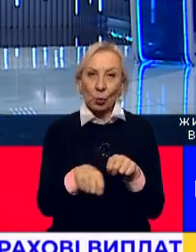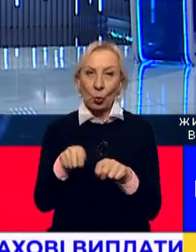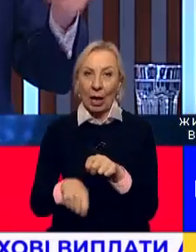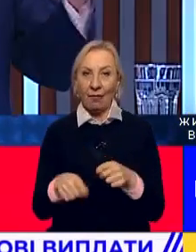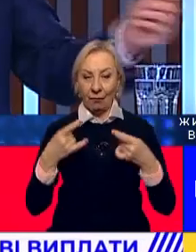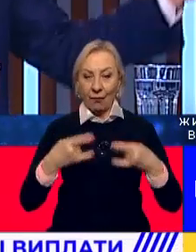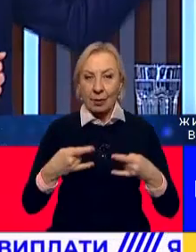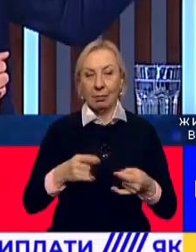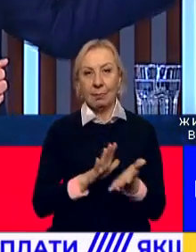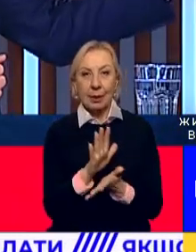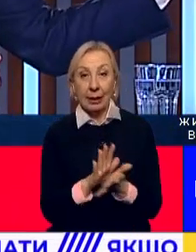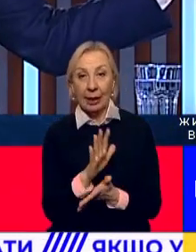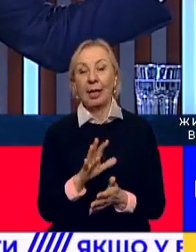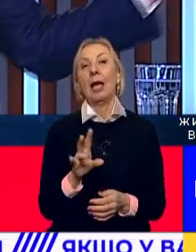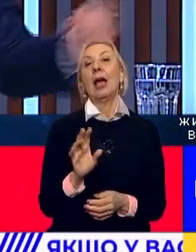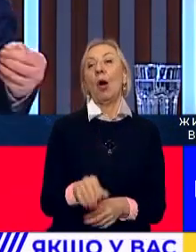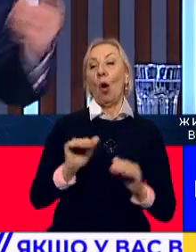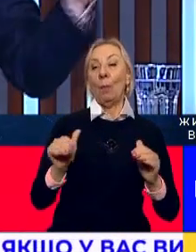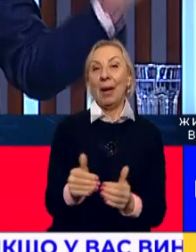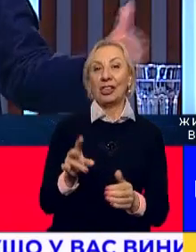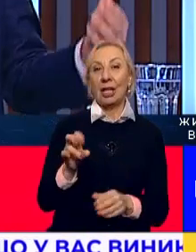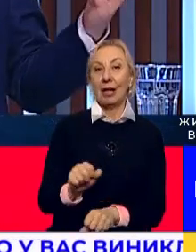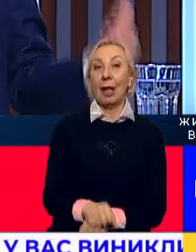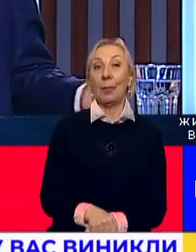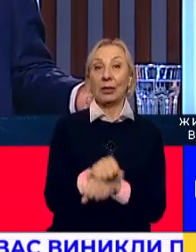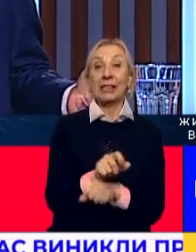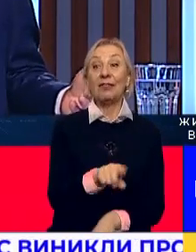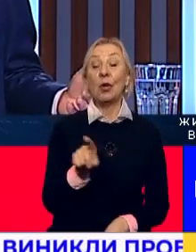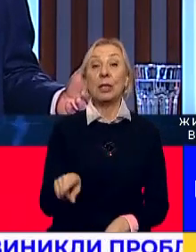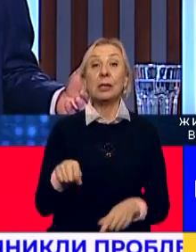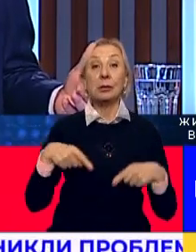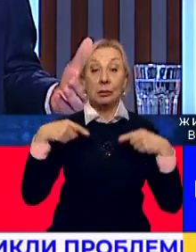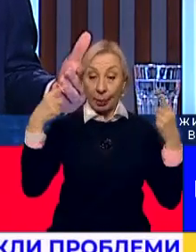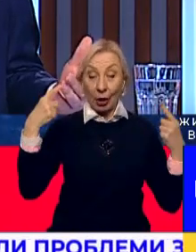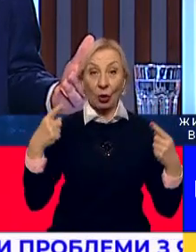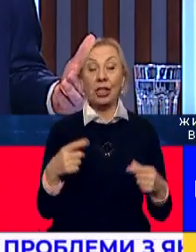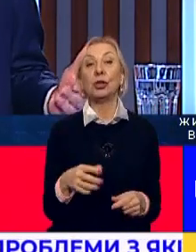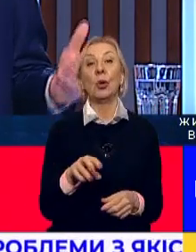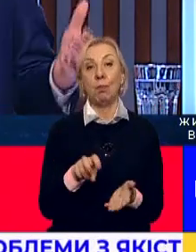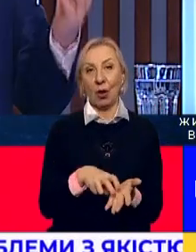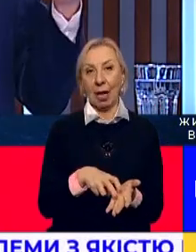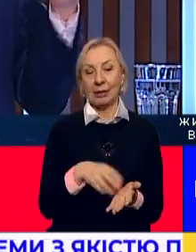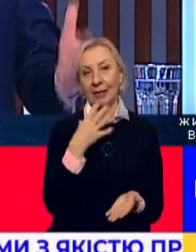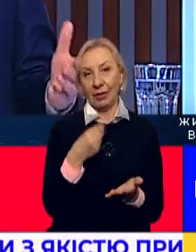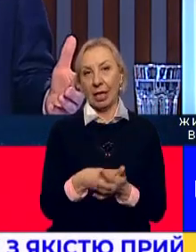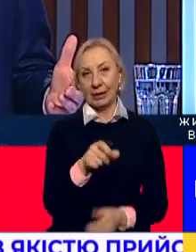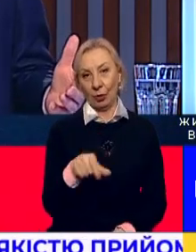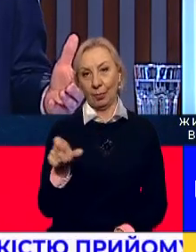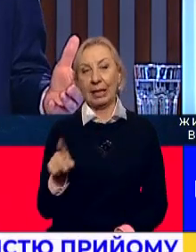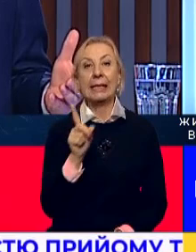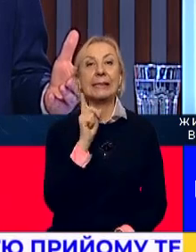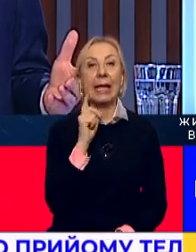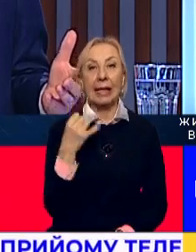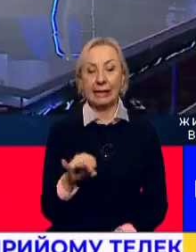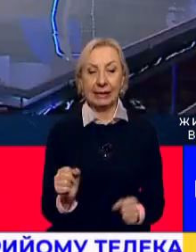для обмеження прав громадян на протест. Вони патологічно бояться власних громадян, влада. Зеленський патологічно